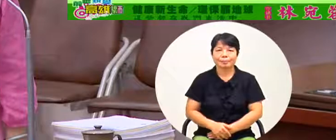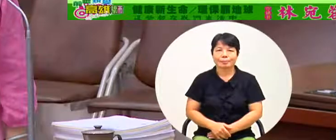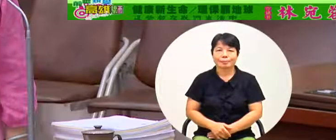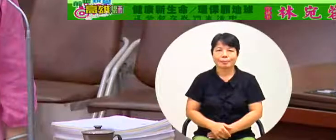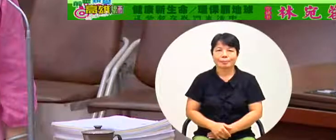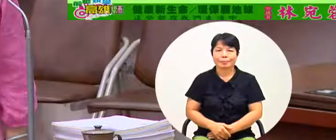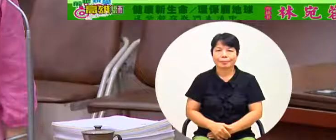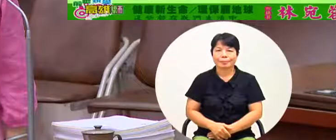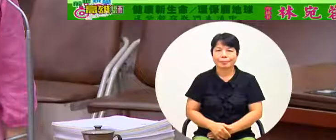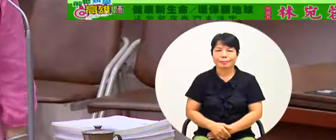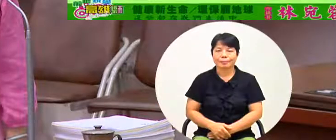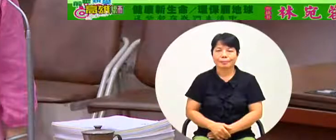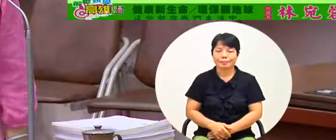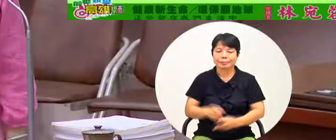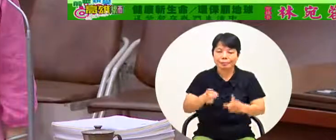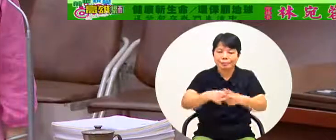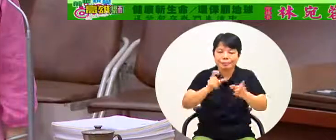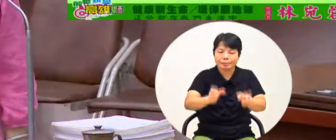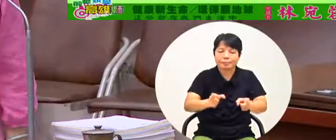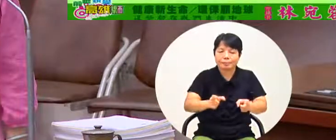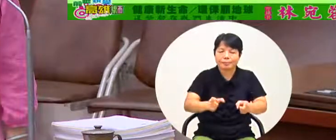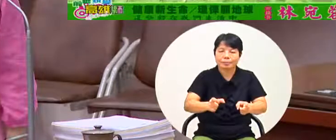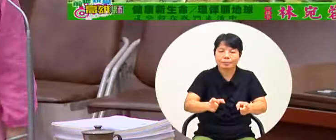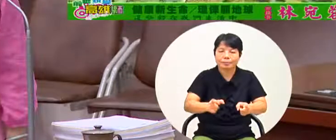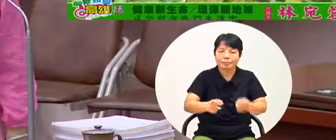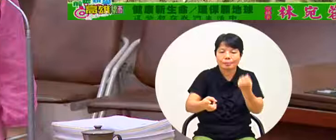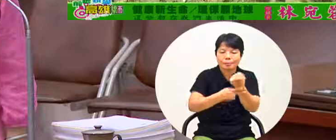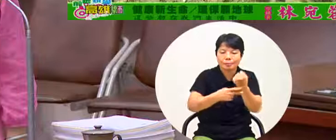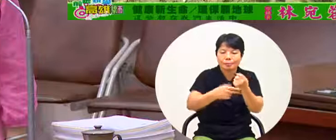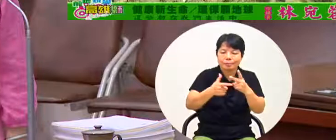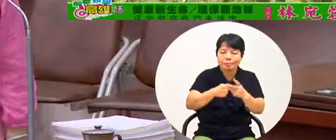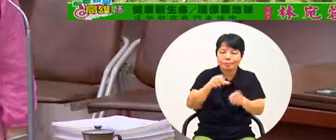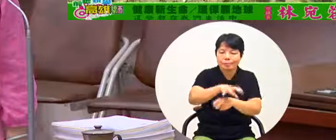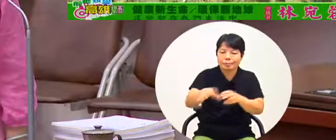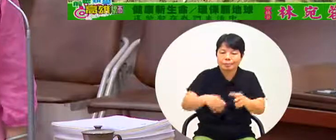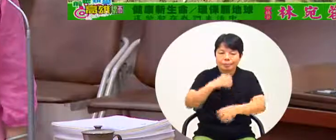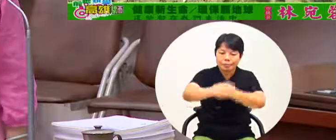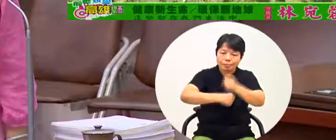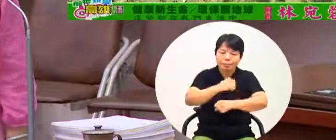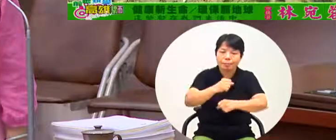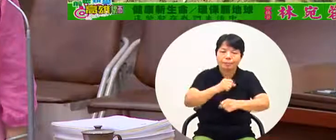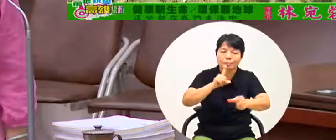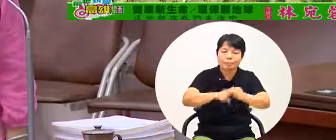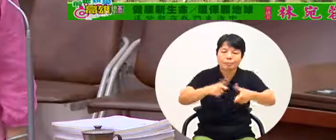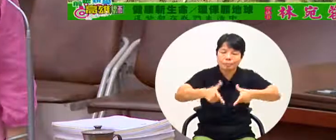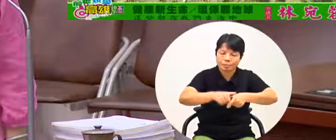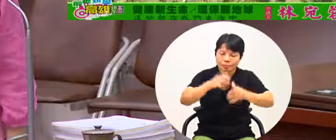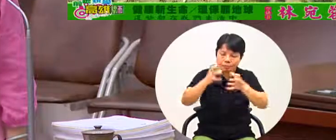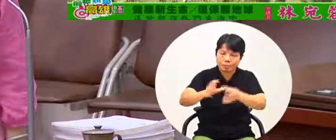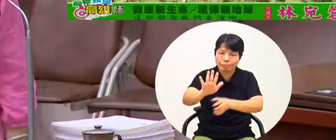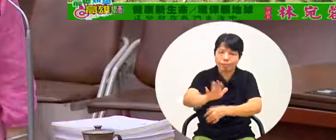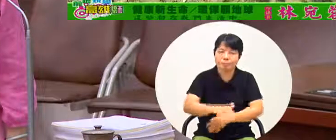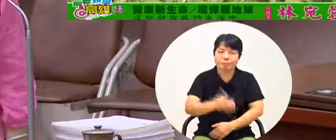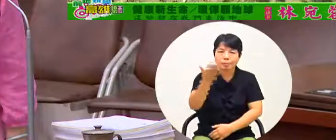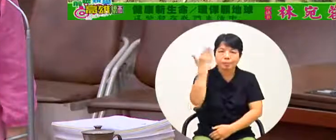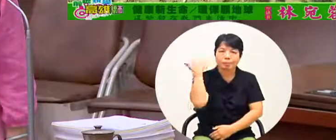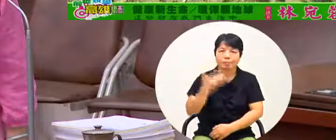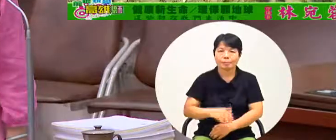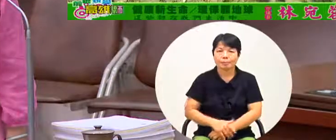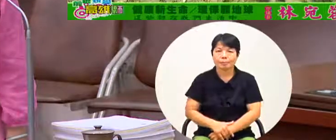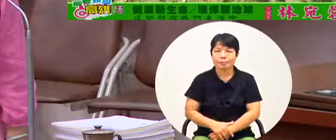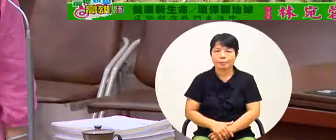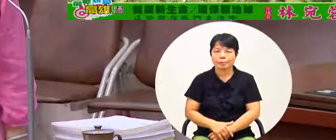港镇港南哈，一家子的活动中心嘛。那以前这个整个是光秃秃